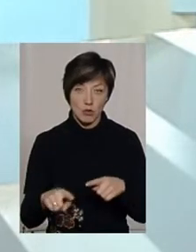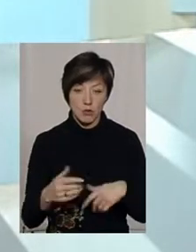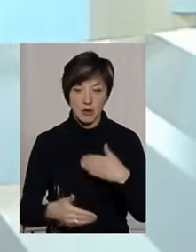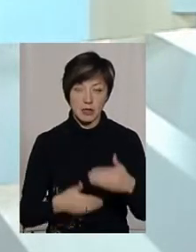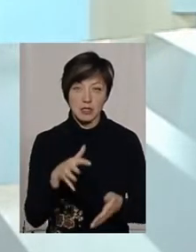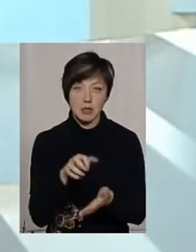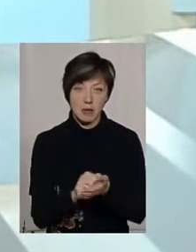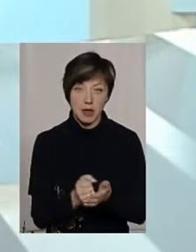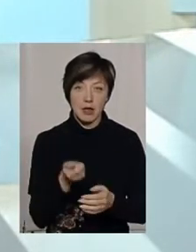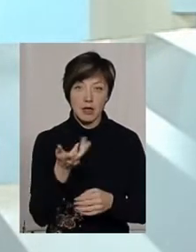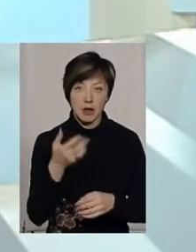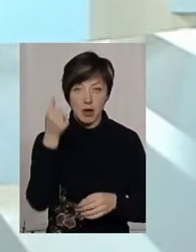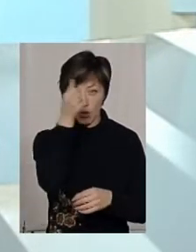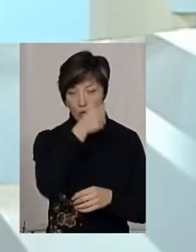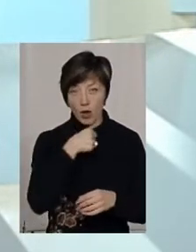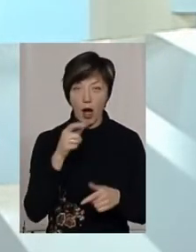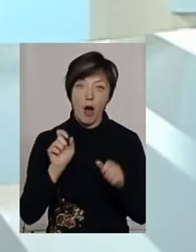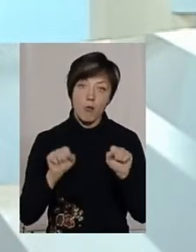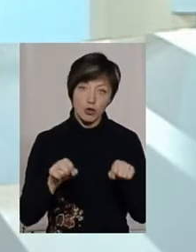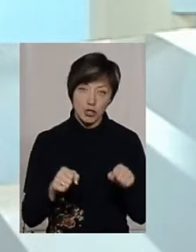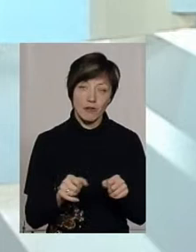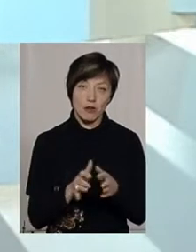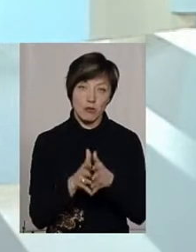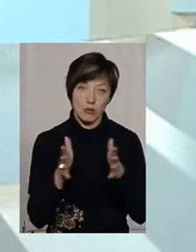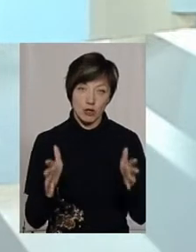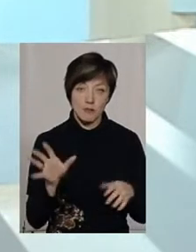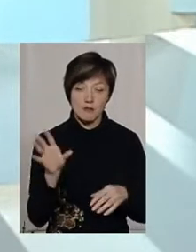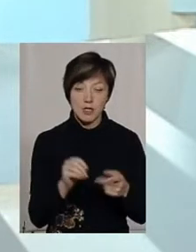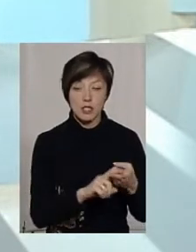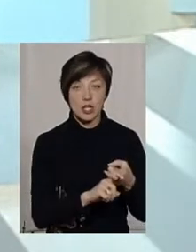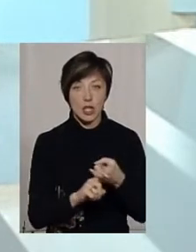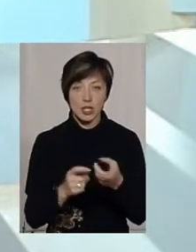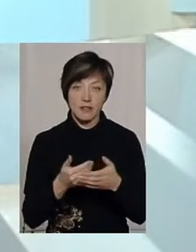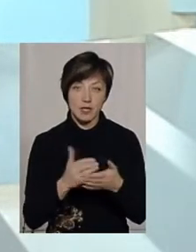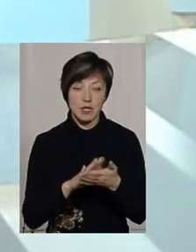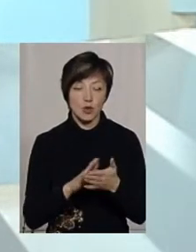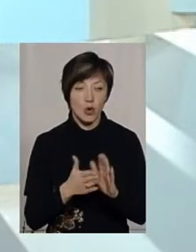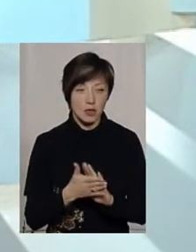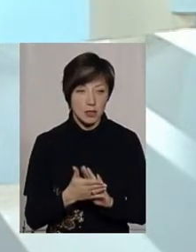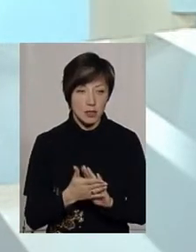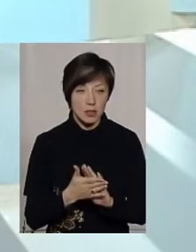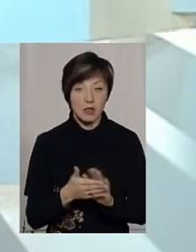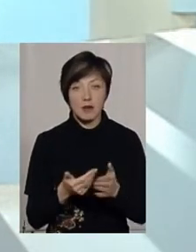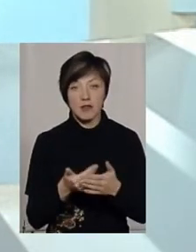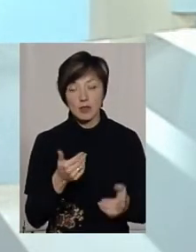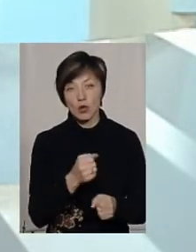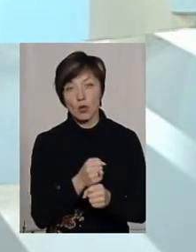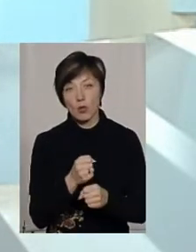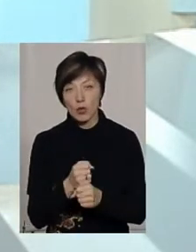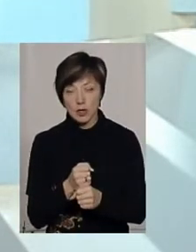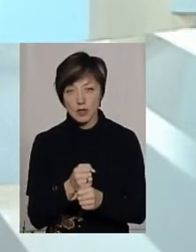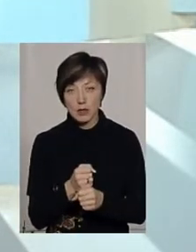швидкоплинний. Він займе, напевно, кілька років, а можливо і більше. Все буде залежати від ситуації, від